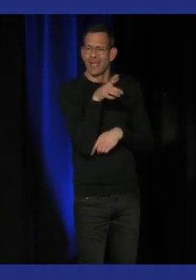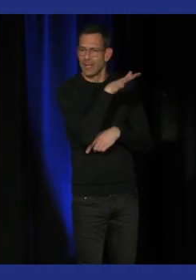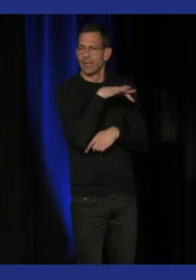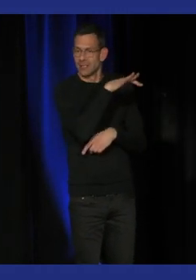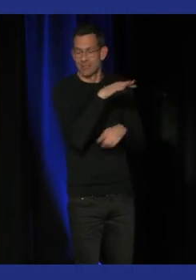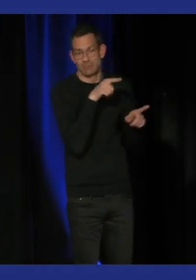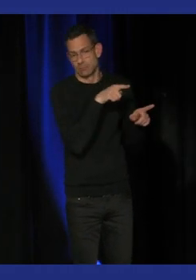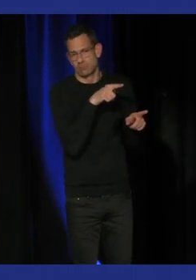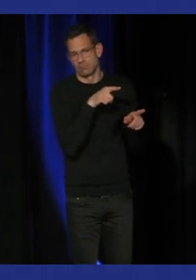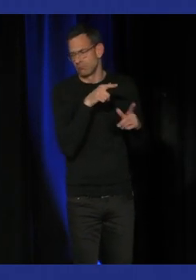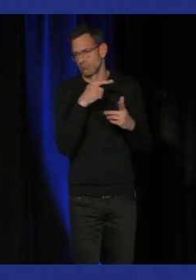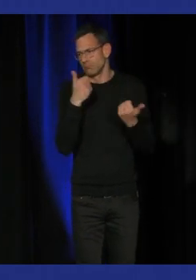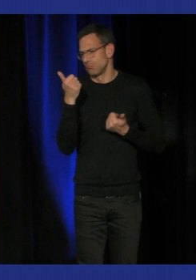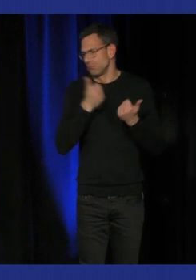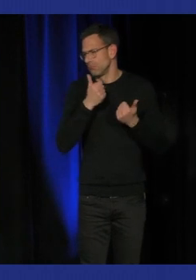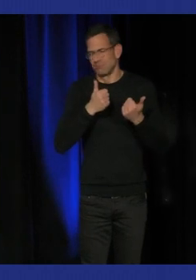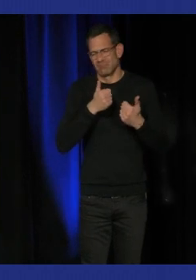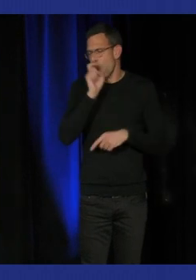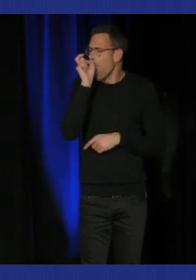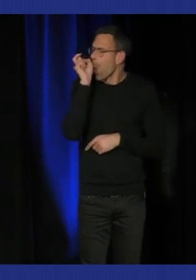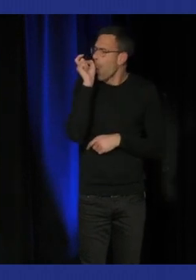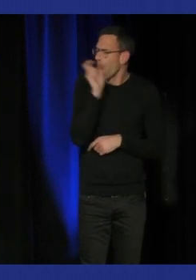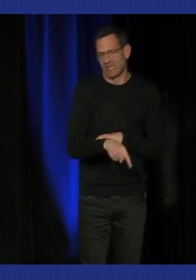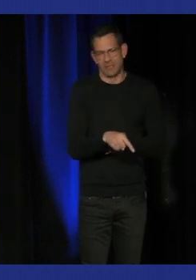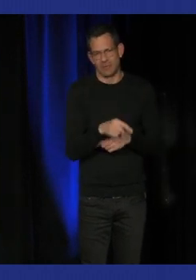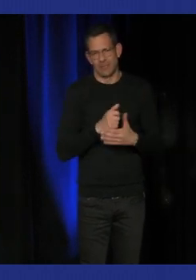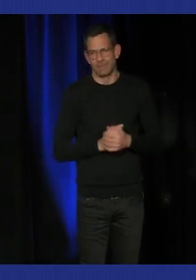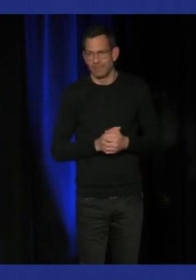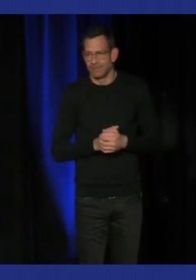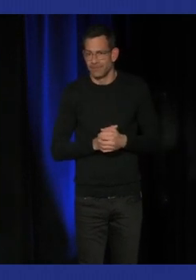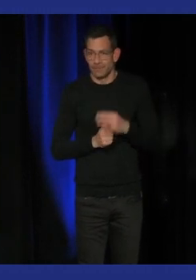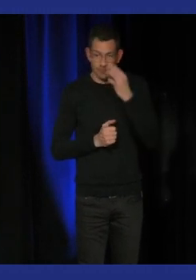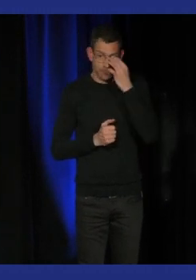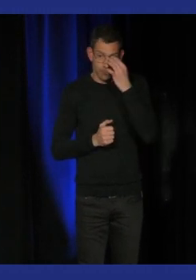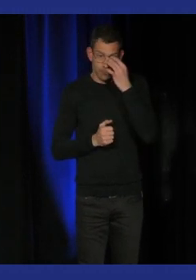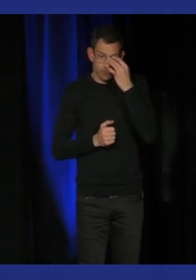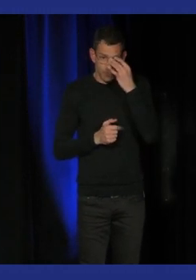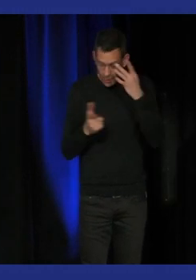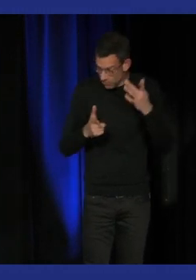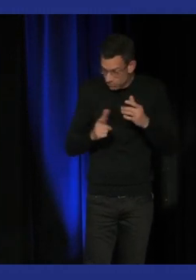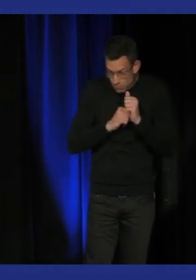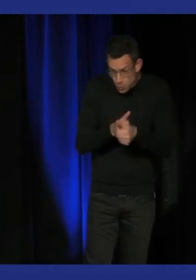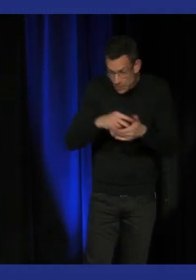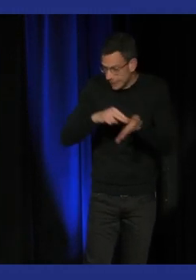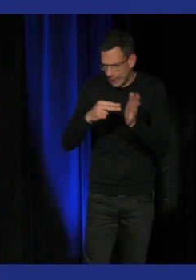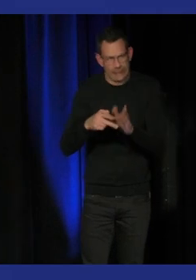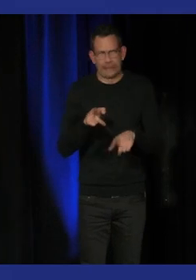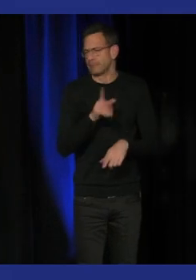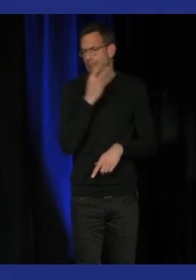est indispensable, obligatoire. De reposer sur la technique n'est pas une bonne